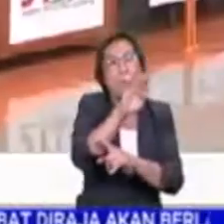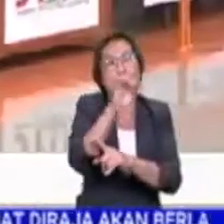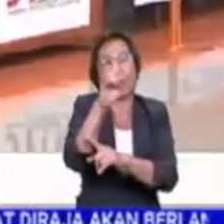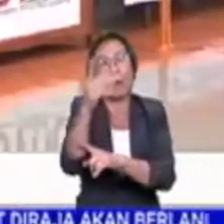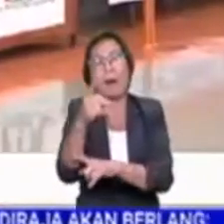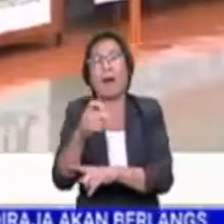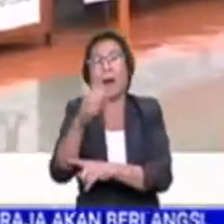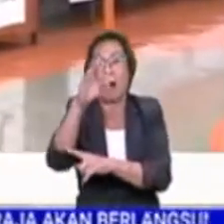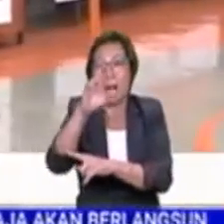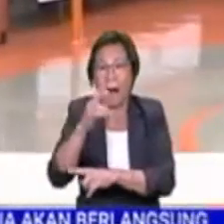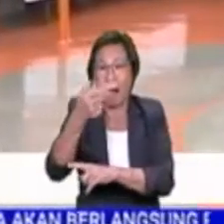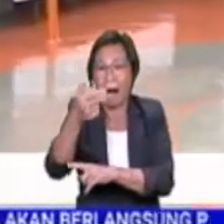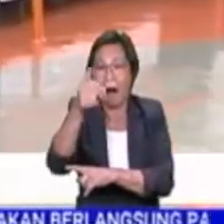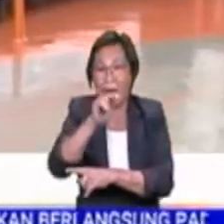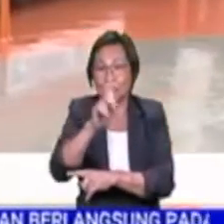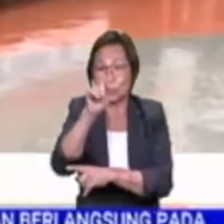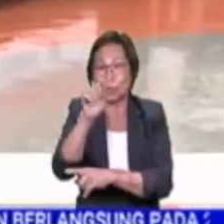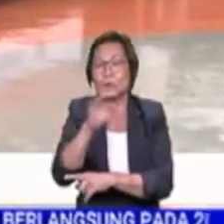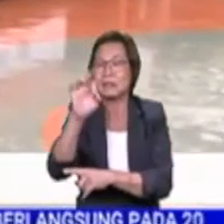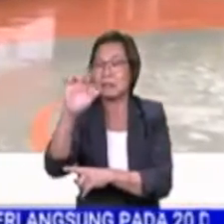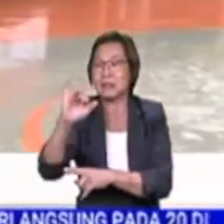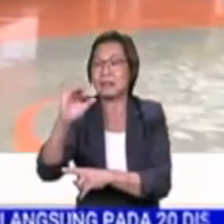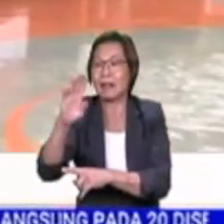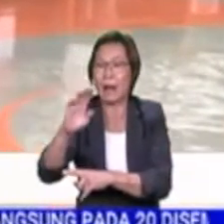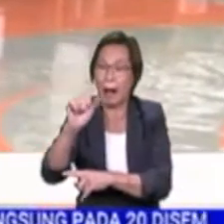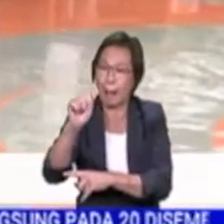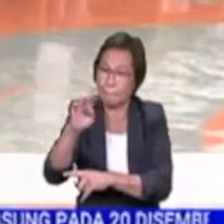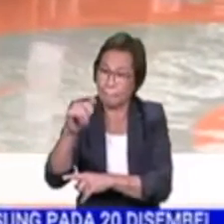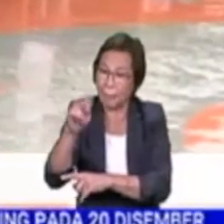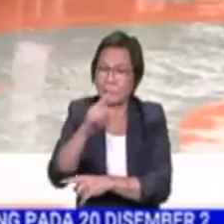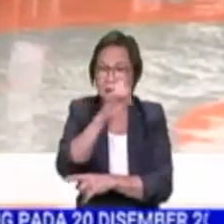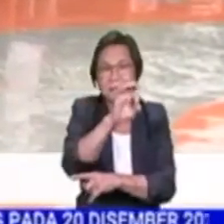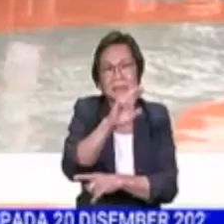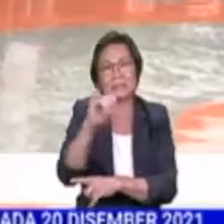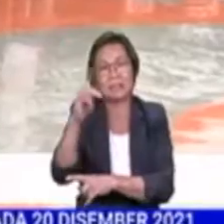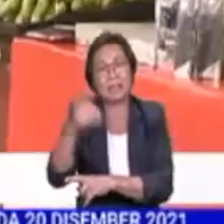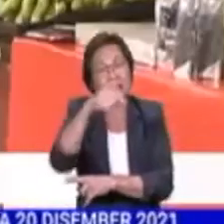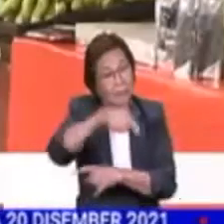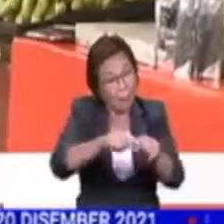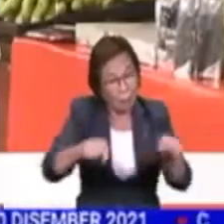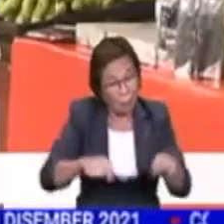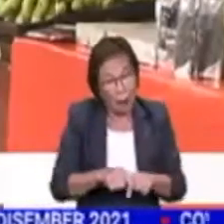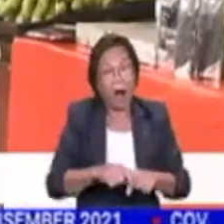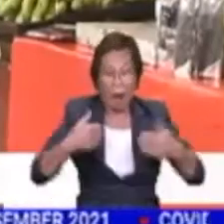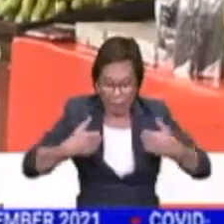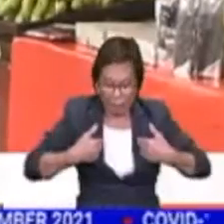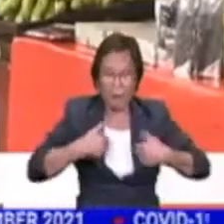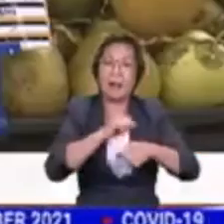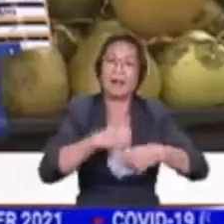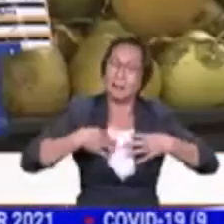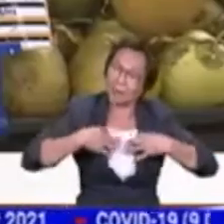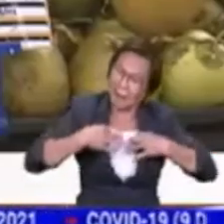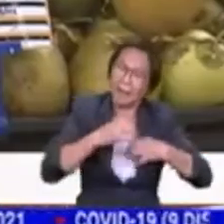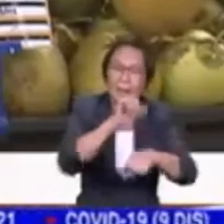dan juga Serike. Sektor pelancongan yang mampu diketengahkan di kawasan ini termasuk tekstil dan kraft